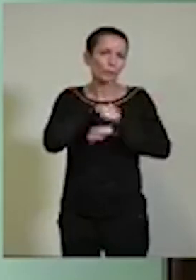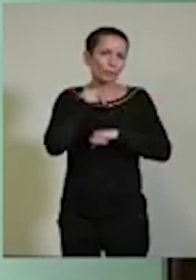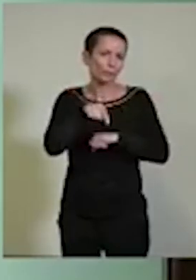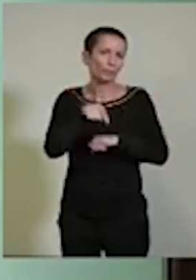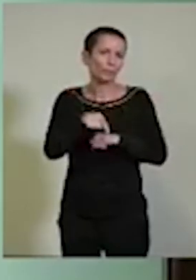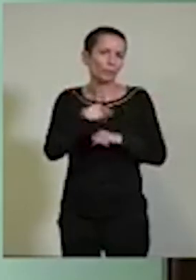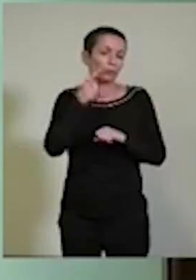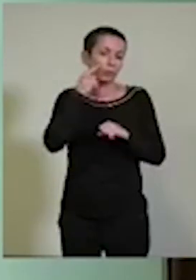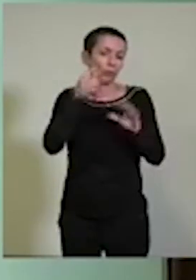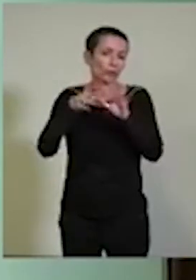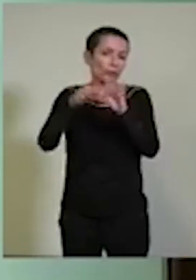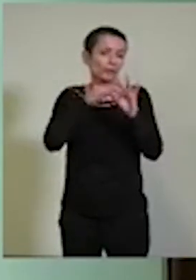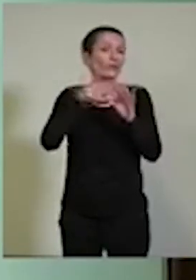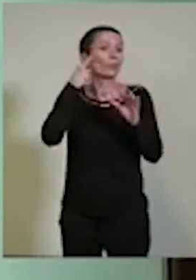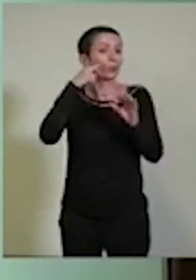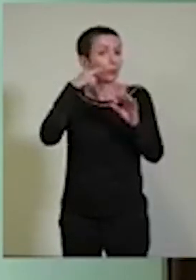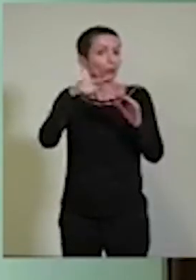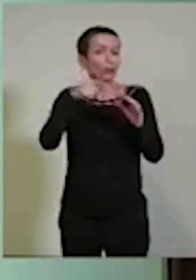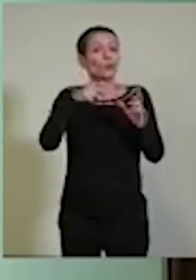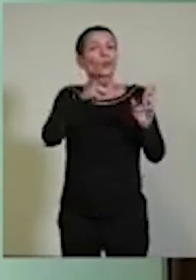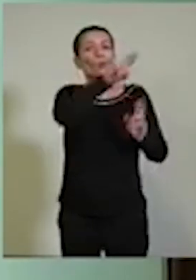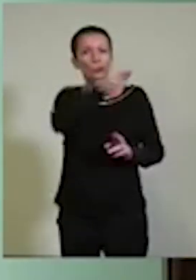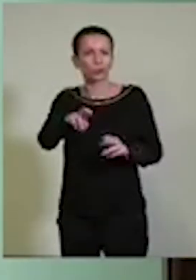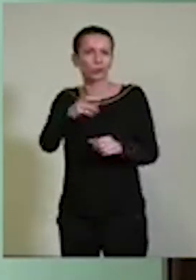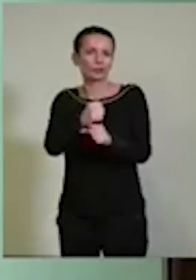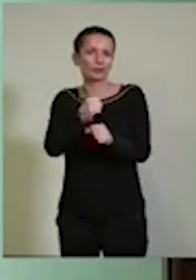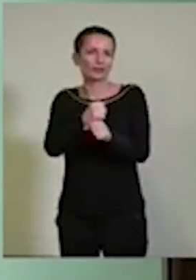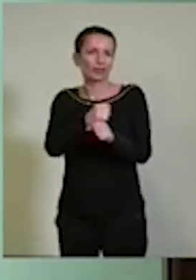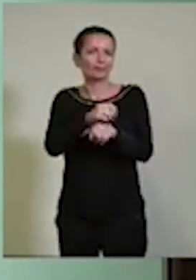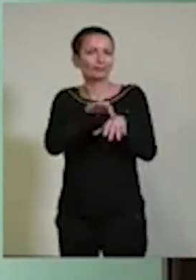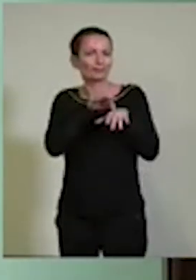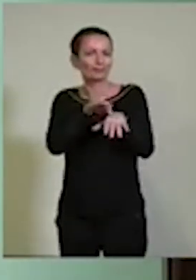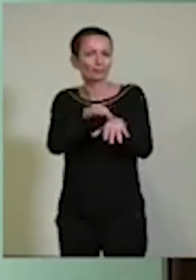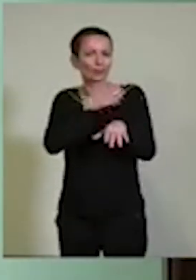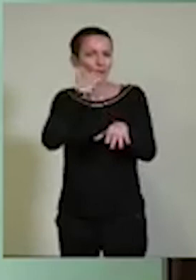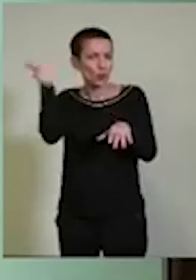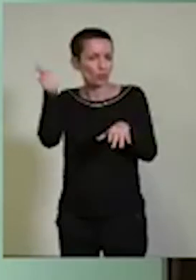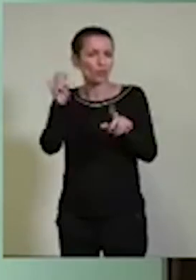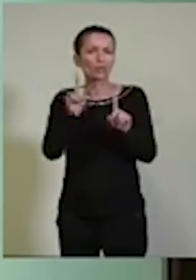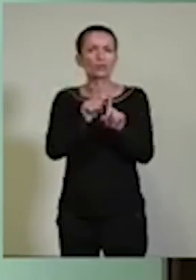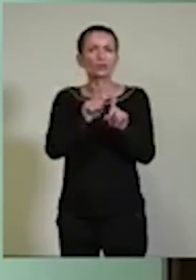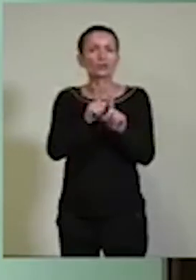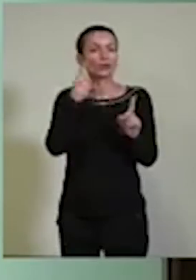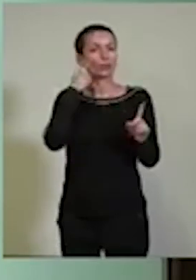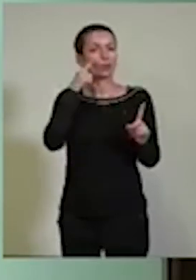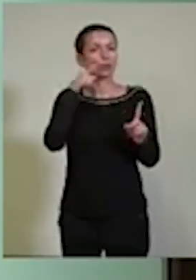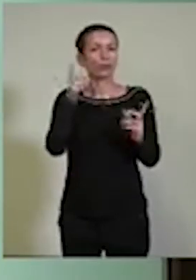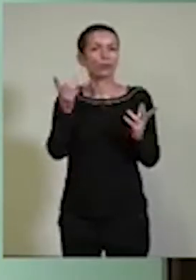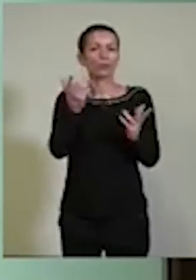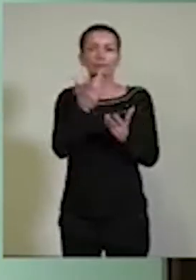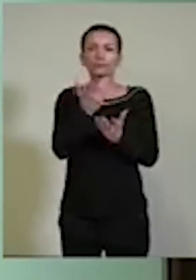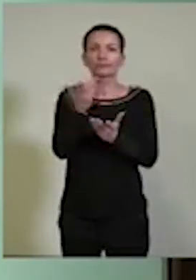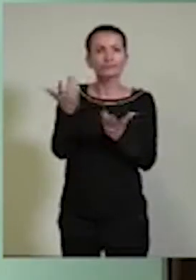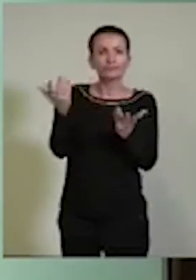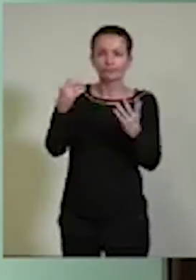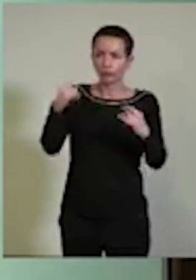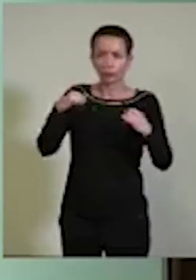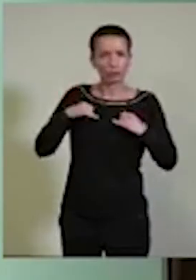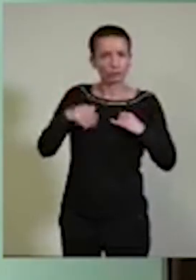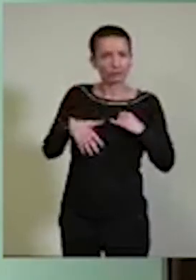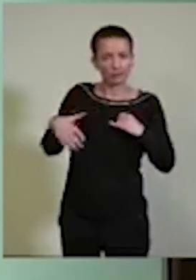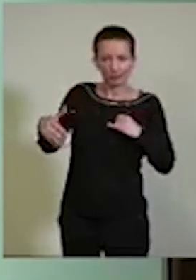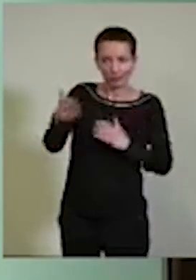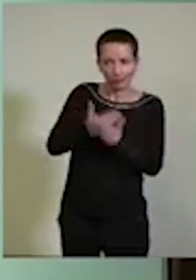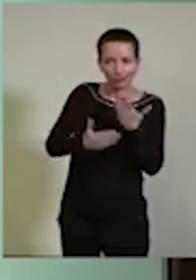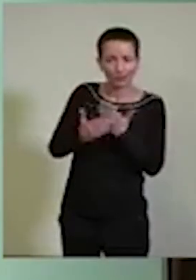dans la collectivité pour mieux accompagner les retours, notamment, et aussi pour évaluer les remplacements des congés